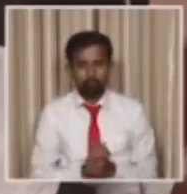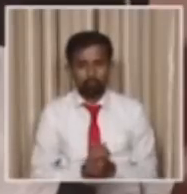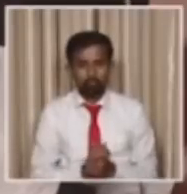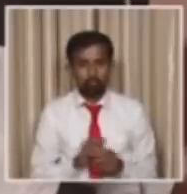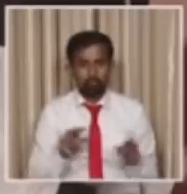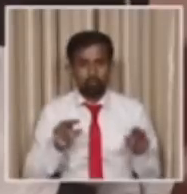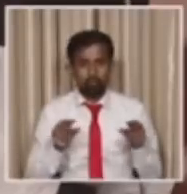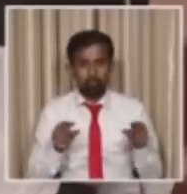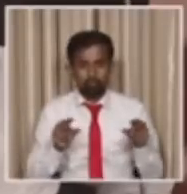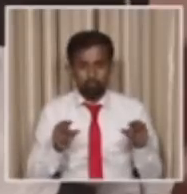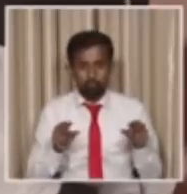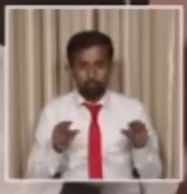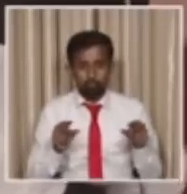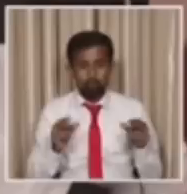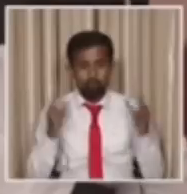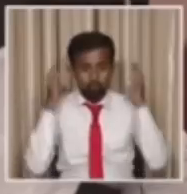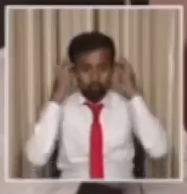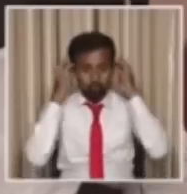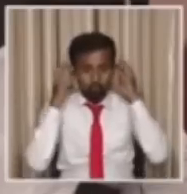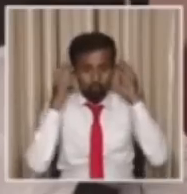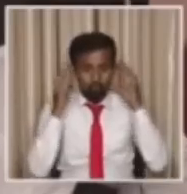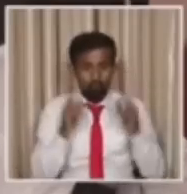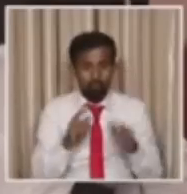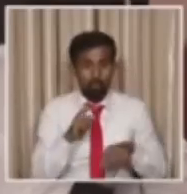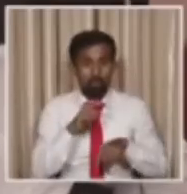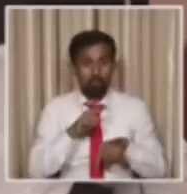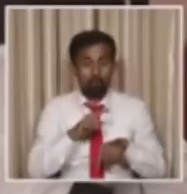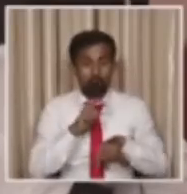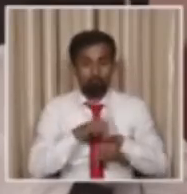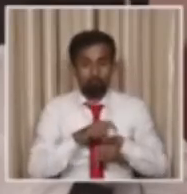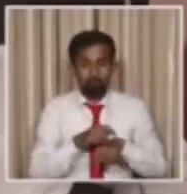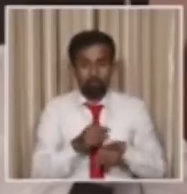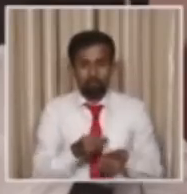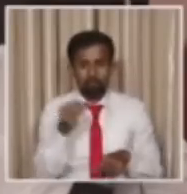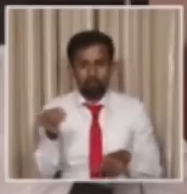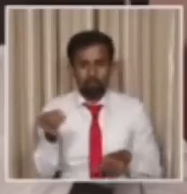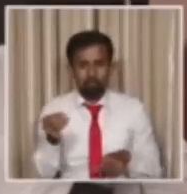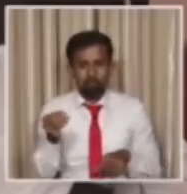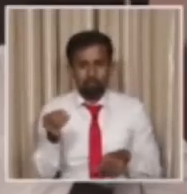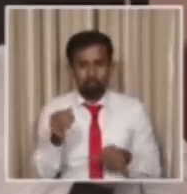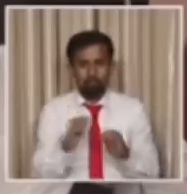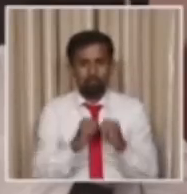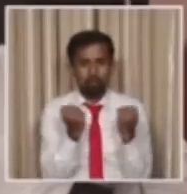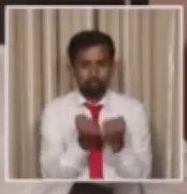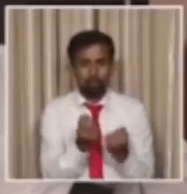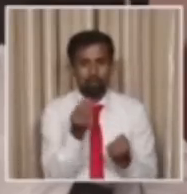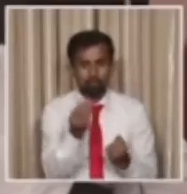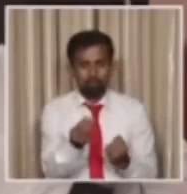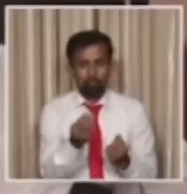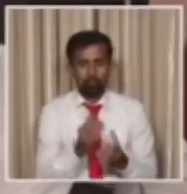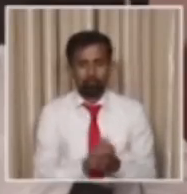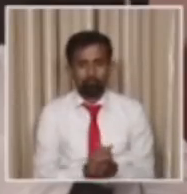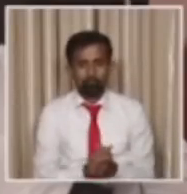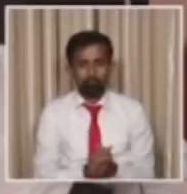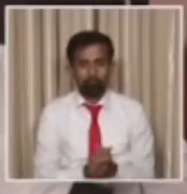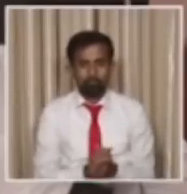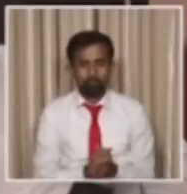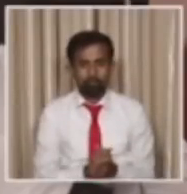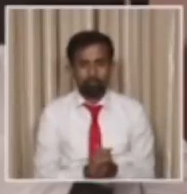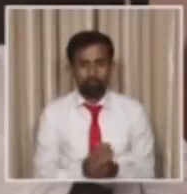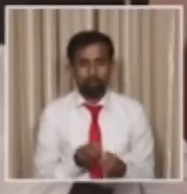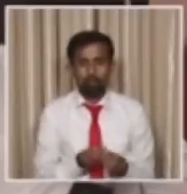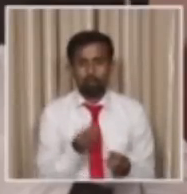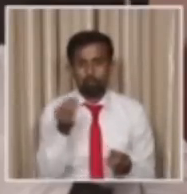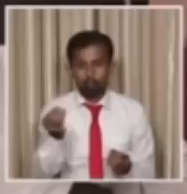ගුවන් විදුලි සංස්ථාවේ channel එකක එයා ටයිම් එක දීලා තිබුණා යම් කිසි සංවිධානයකට මේ